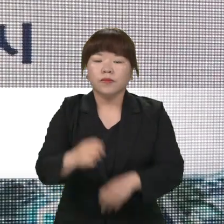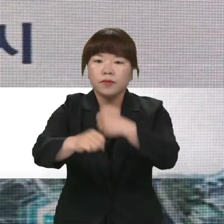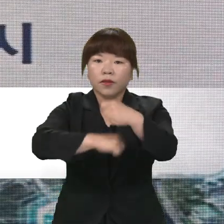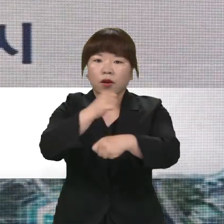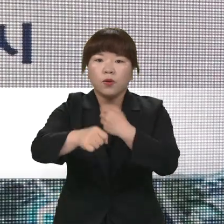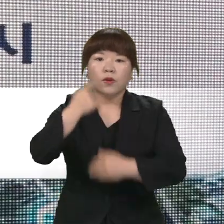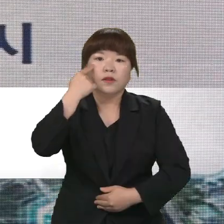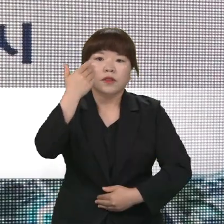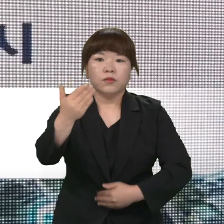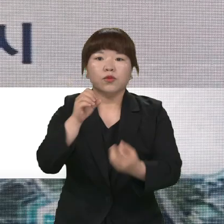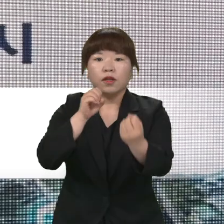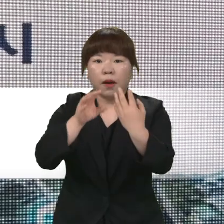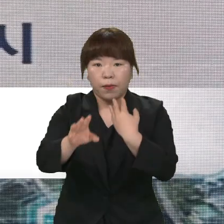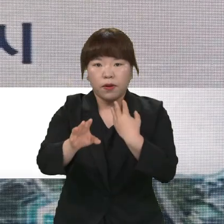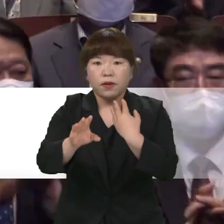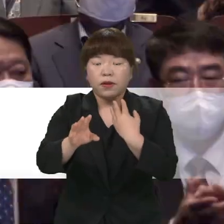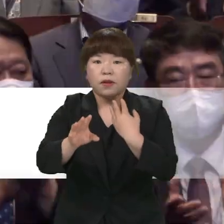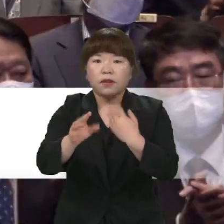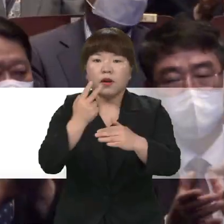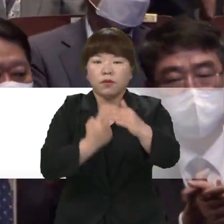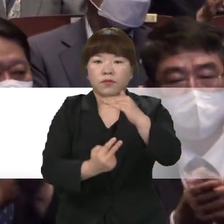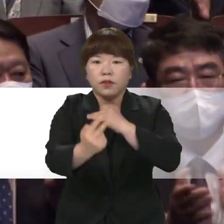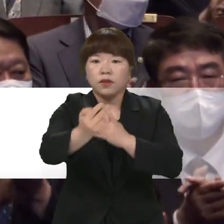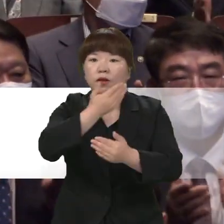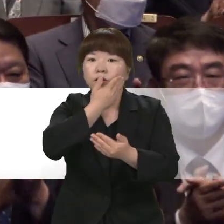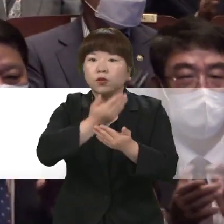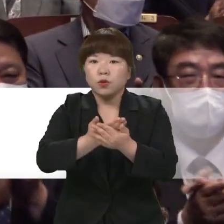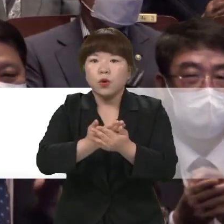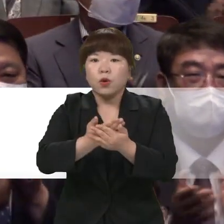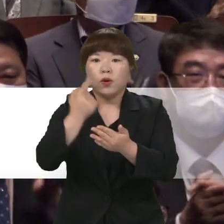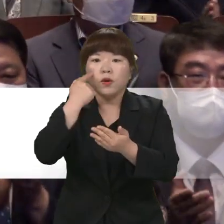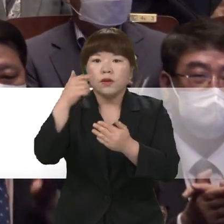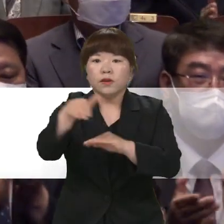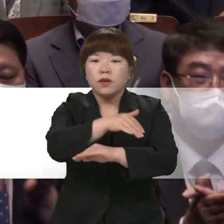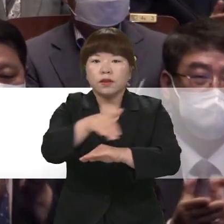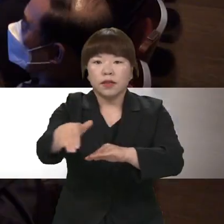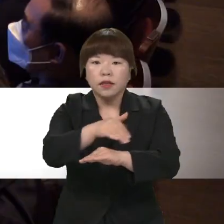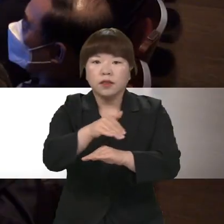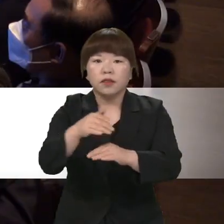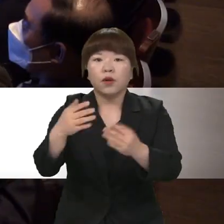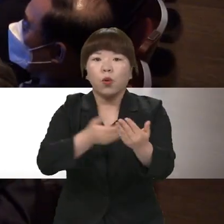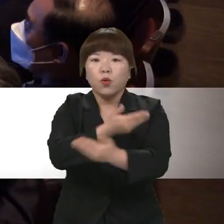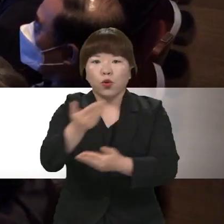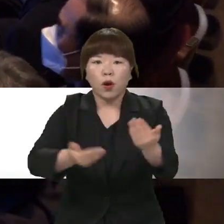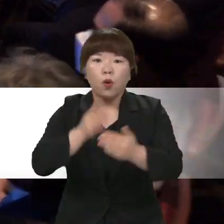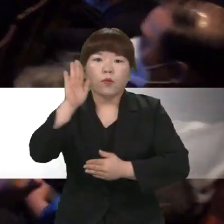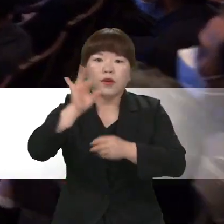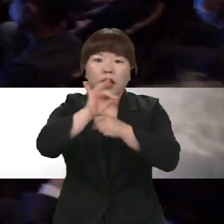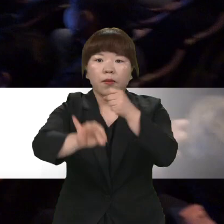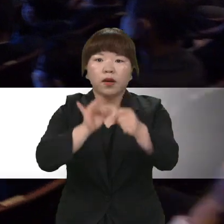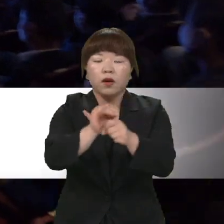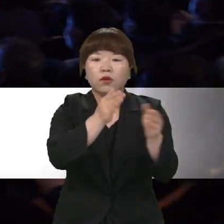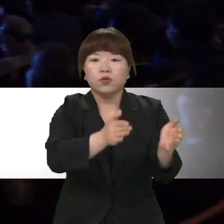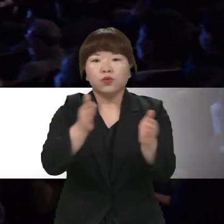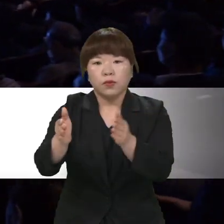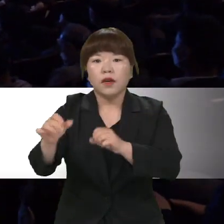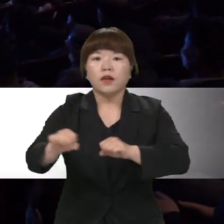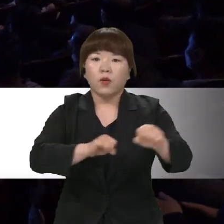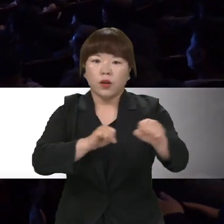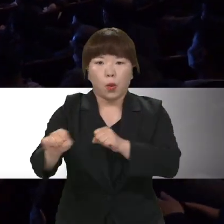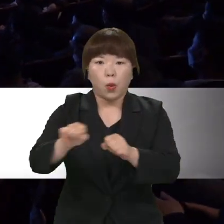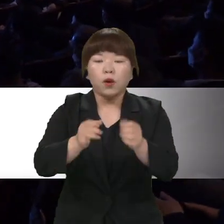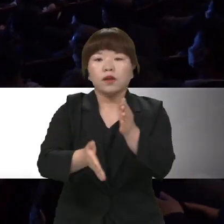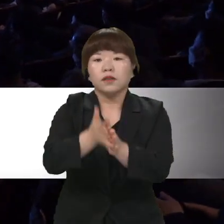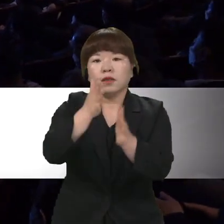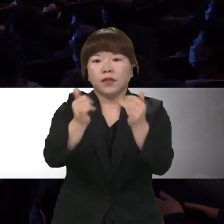또 자유로운 질문과 답변을 통해 민선 팔기에 비전과 주요 정책을 공유하고 미래 100년을 준비하는 민선 팔기에